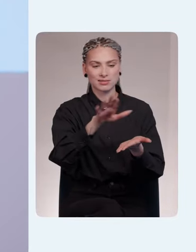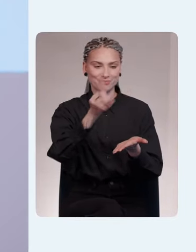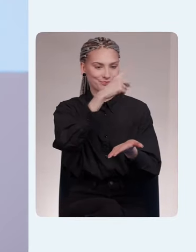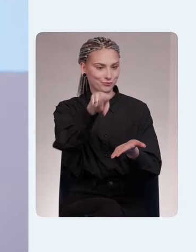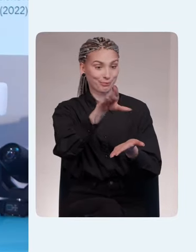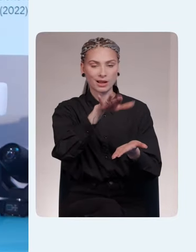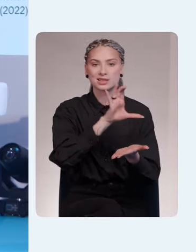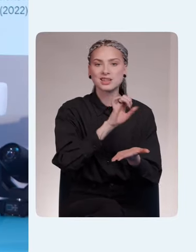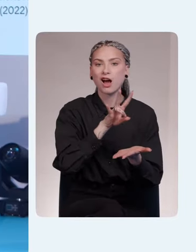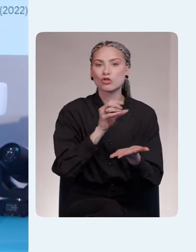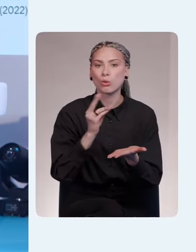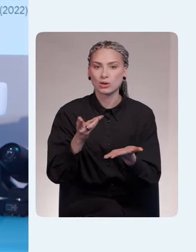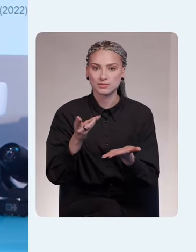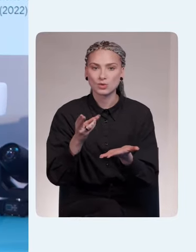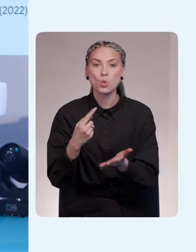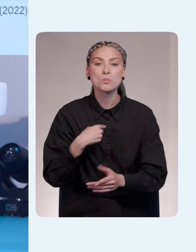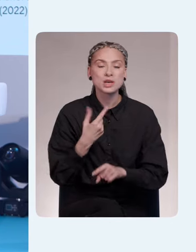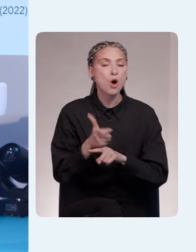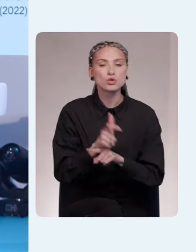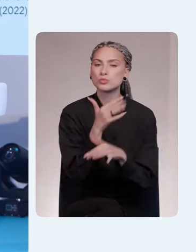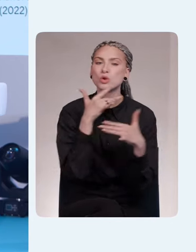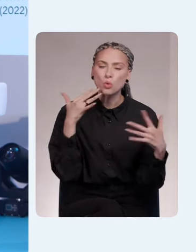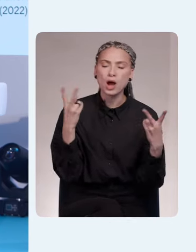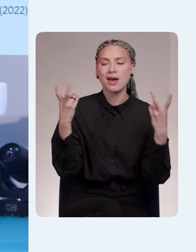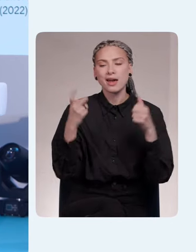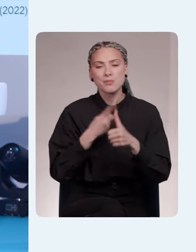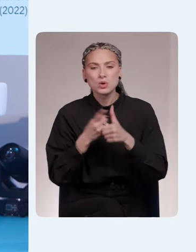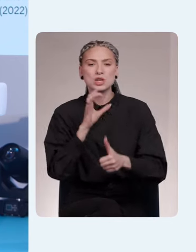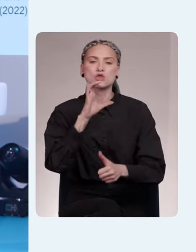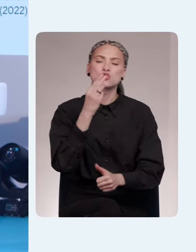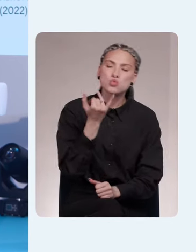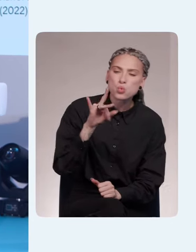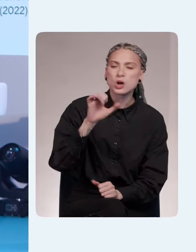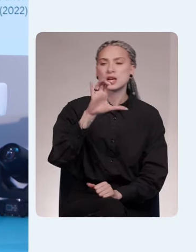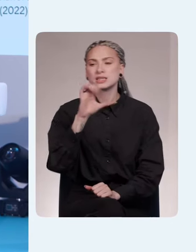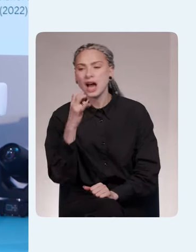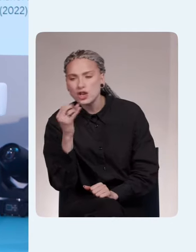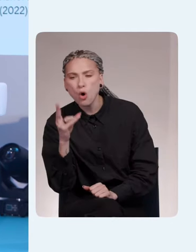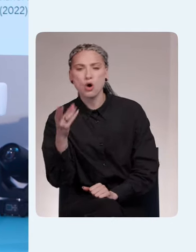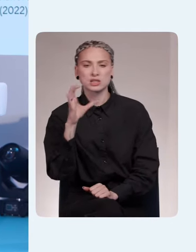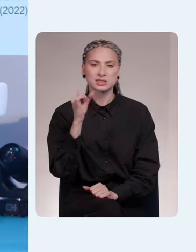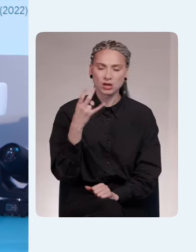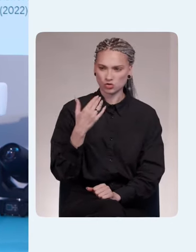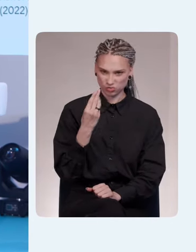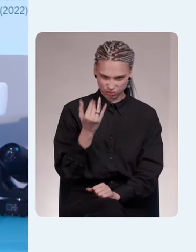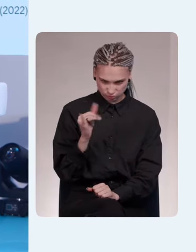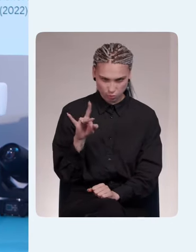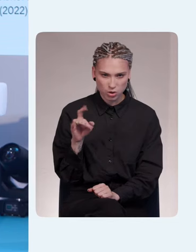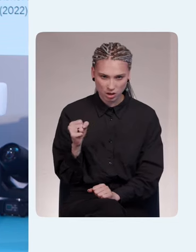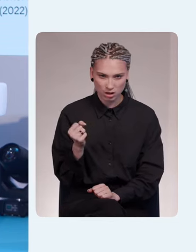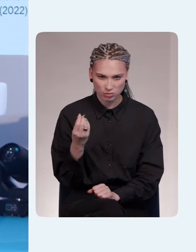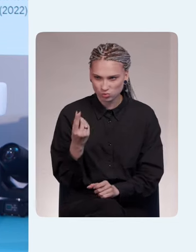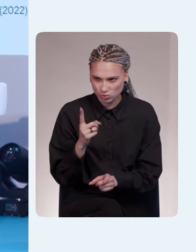Санек. У меня очень много имен. Санек, Саша, Шура, я еще и Шура, ни хрена себе. Кто это